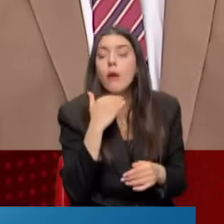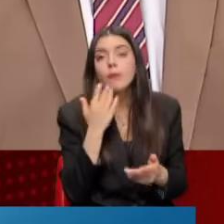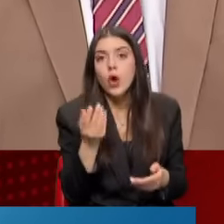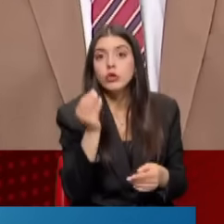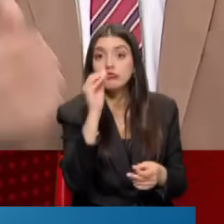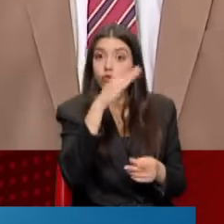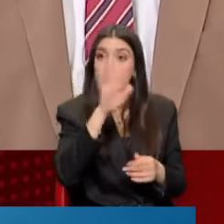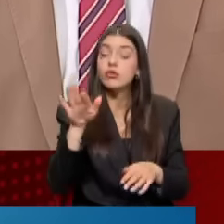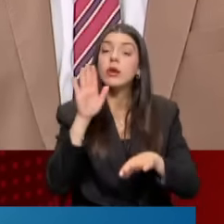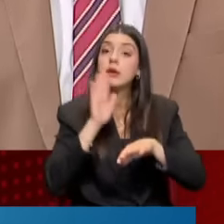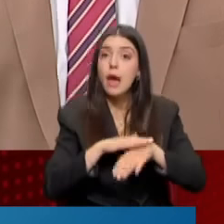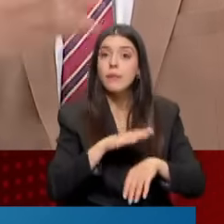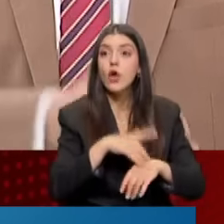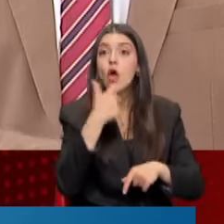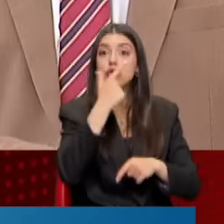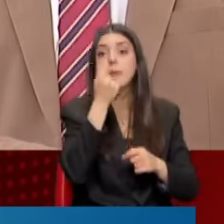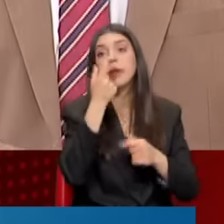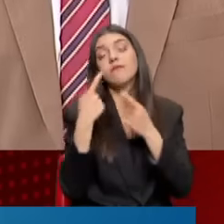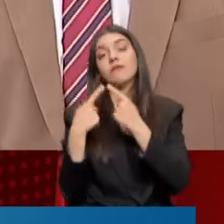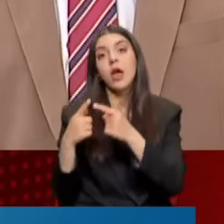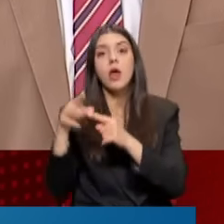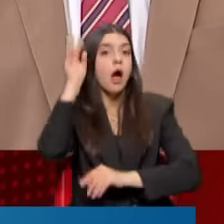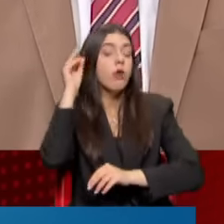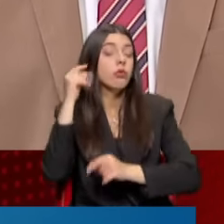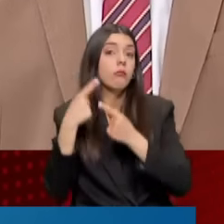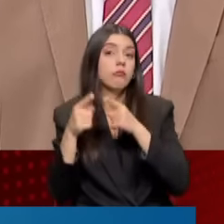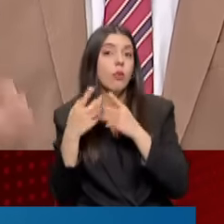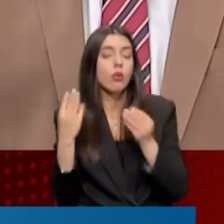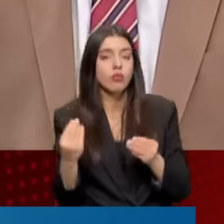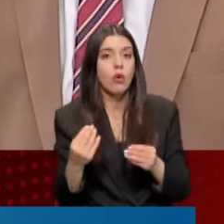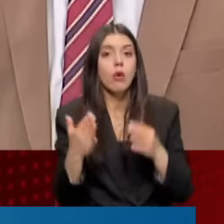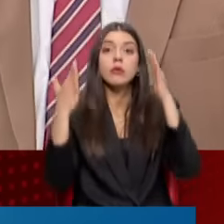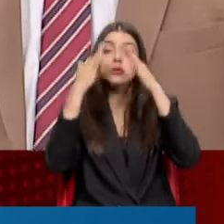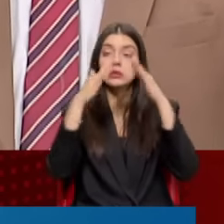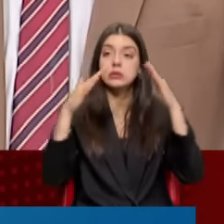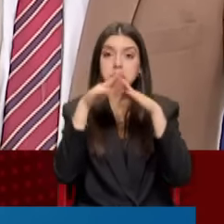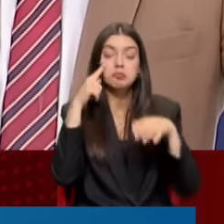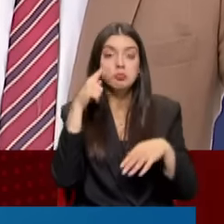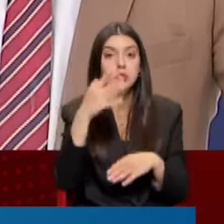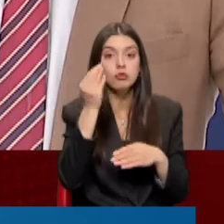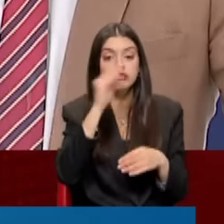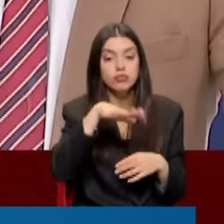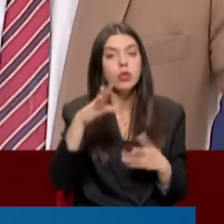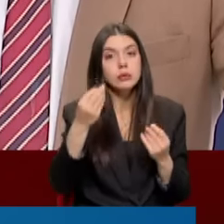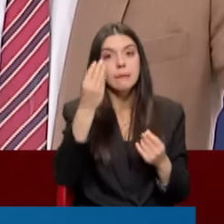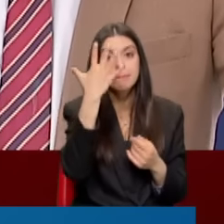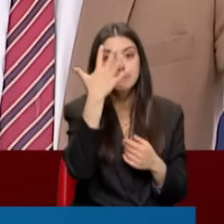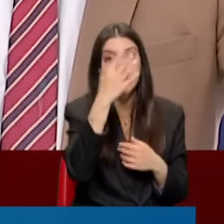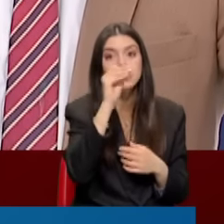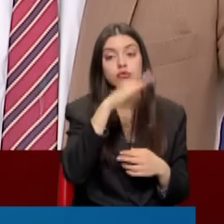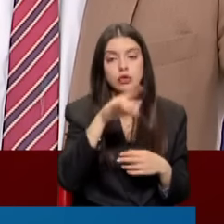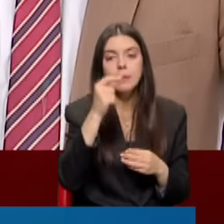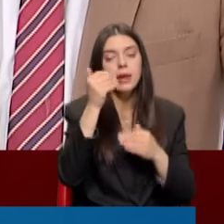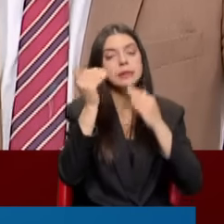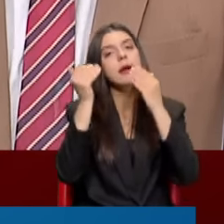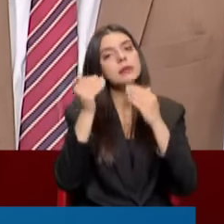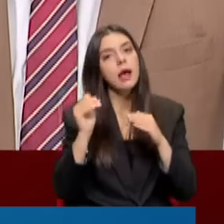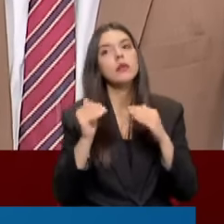çocuk yapmak köydeki daha farklı bir anlama dönüşüyor kentte ve halkımız o 5 olan kaba doğum hızını azaltmaya